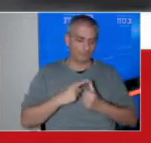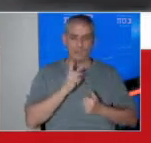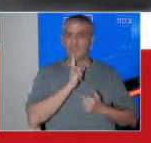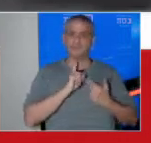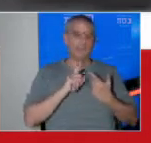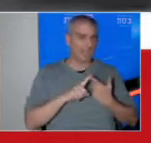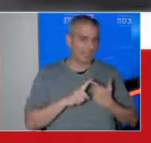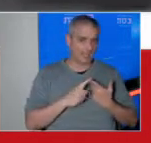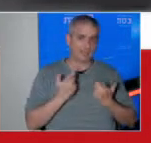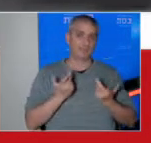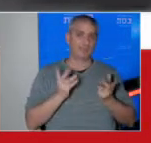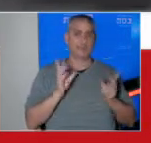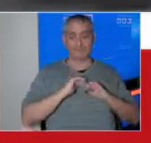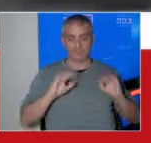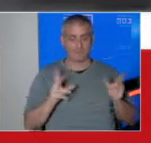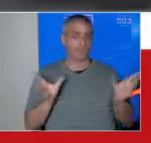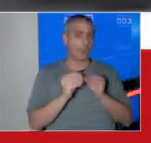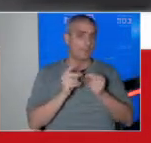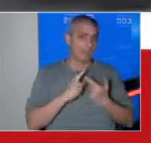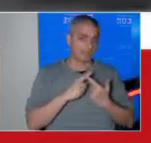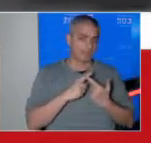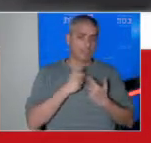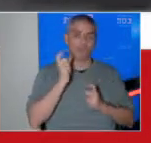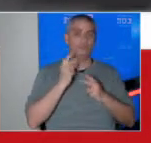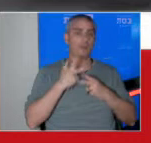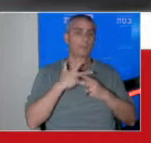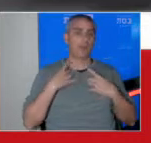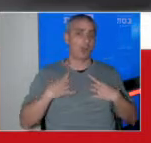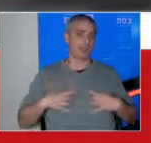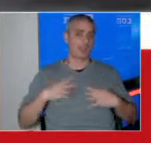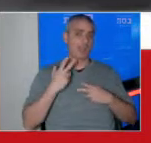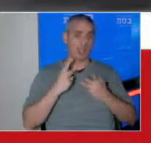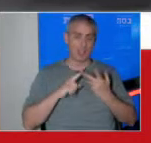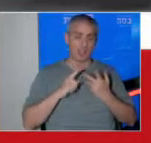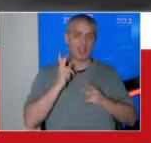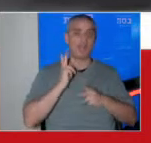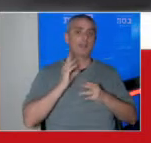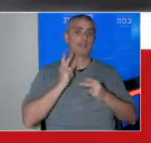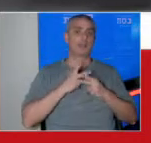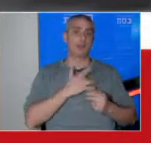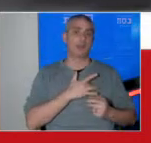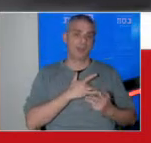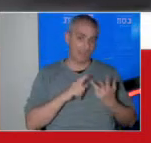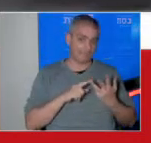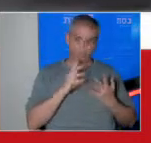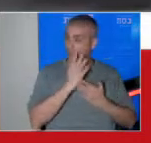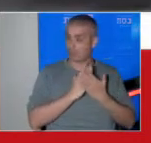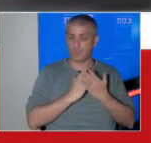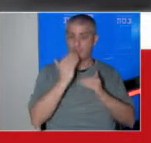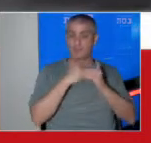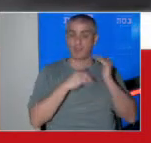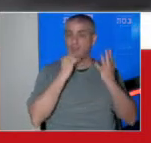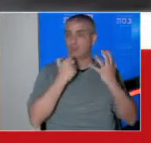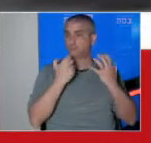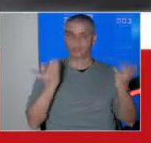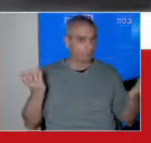נניח בנפרד או ביחד, אנשים עם מחלות ריאה כרוניות, אנשים עם מחלות לב, יש כאלה גם מתחת לגיל 60